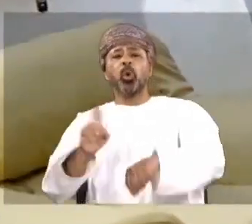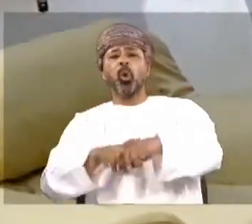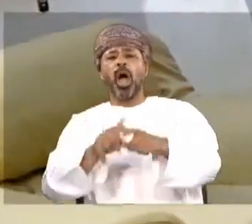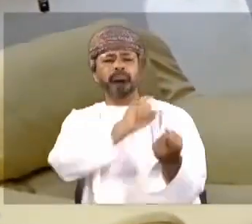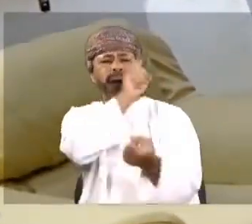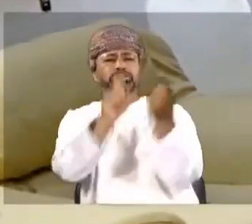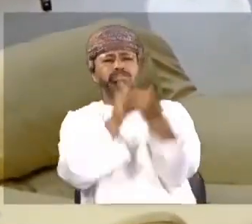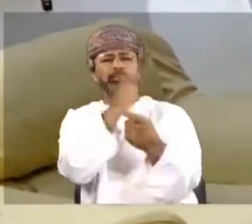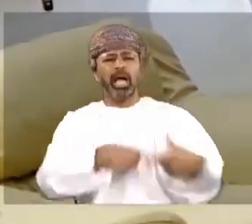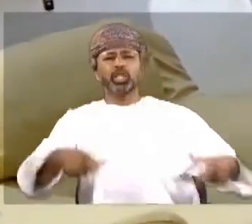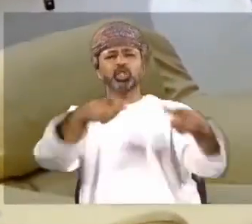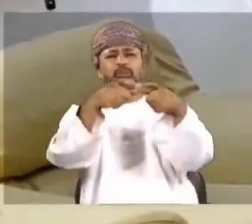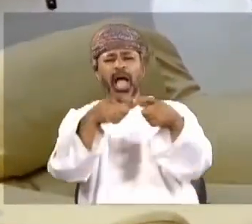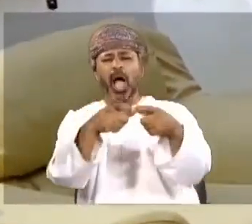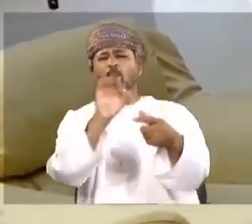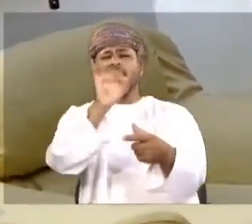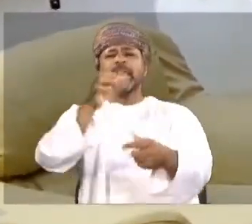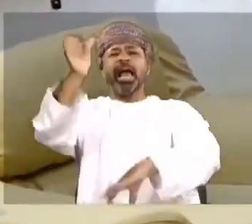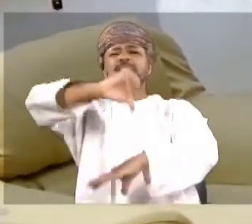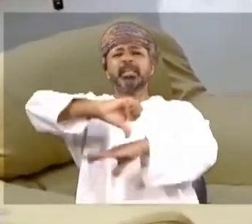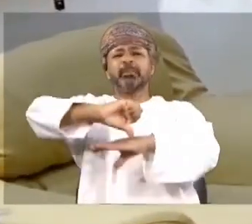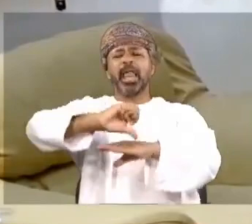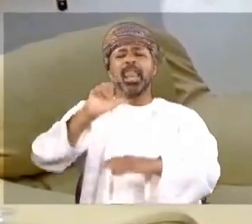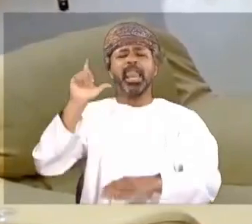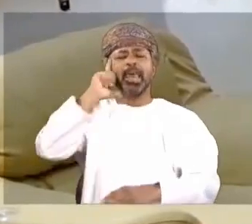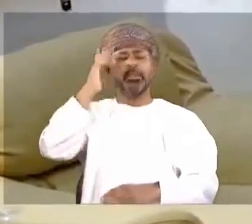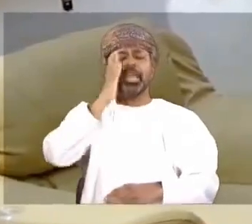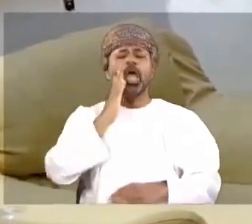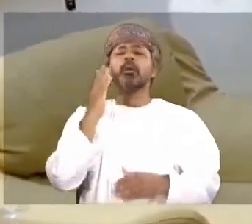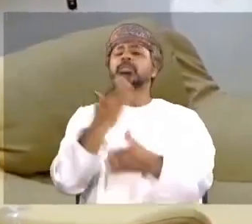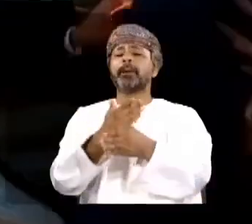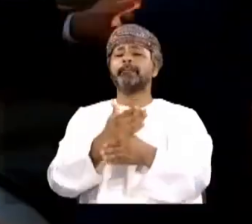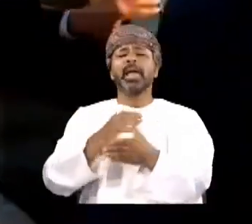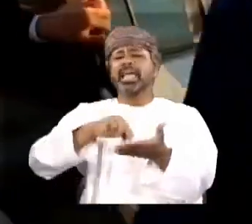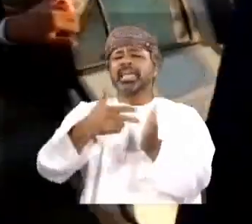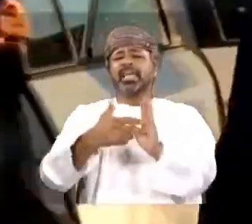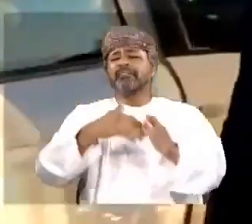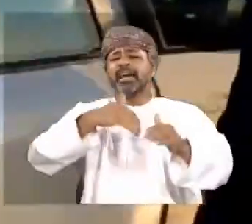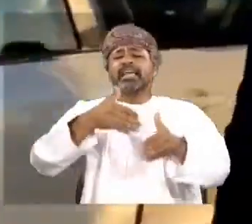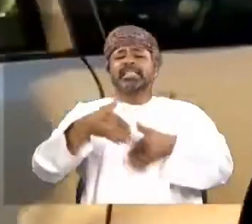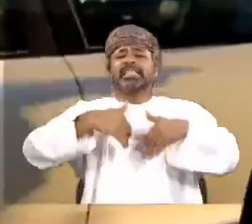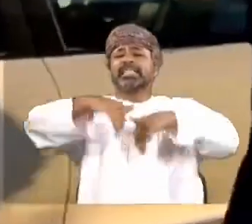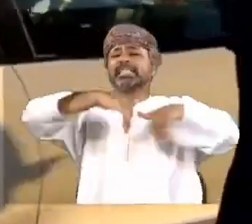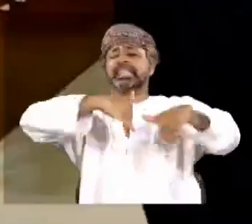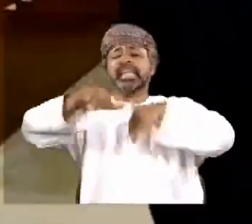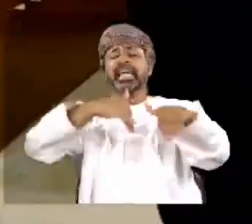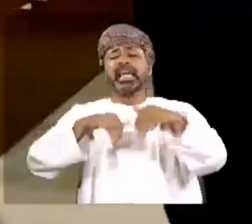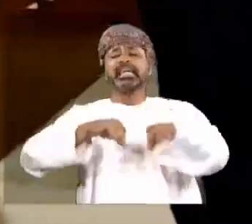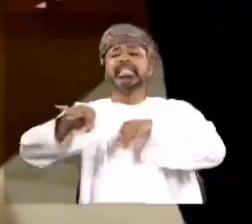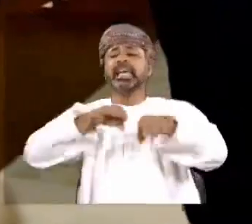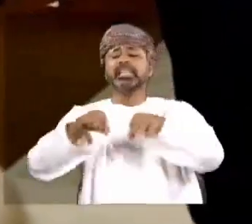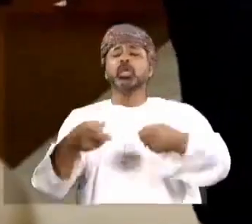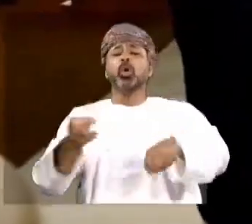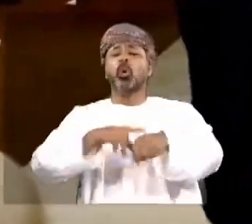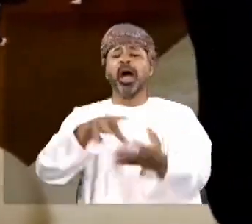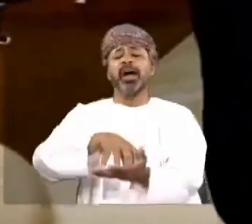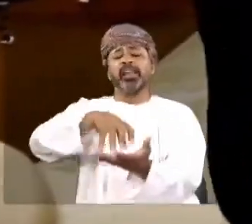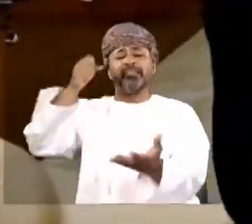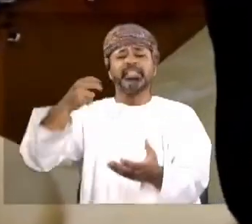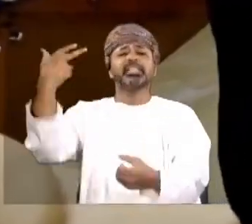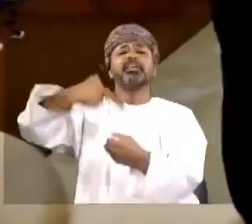خلال مباحثاته في طرابلس سبل ترسيخ المسار السياسي ورفع الحصار النفطي.